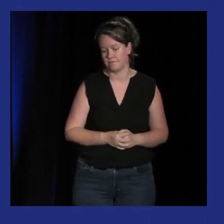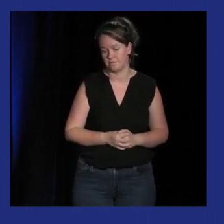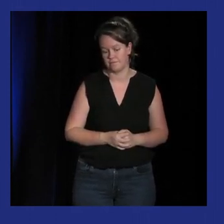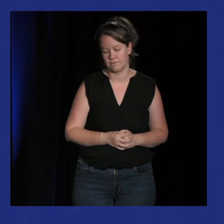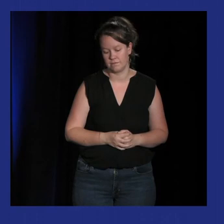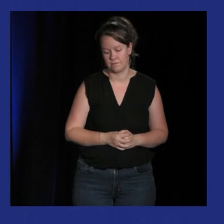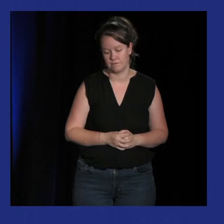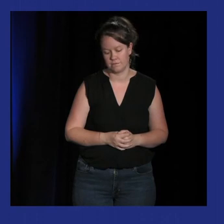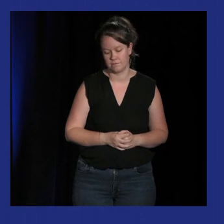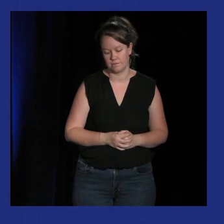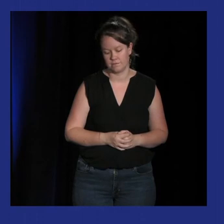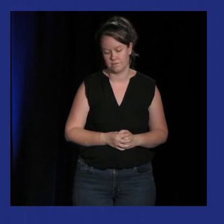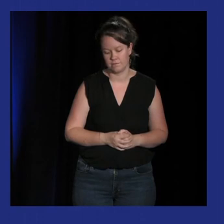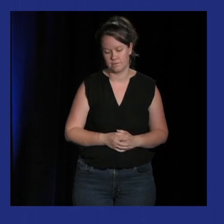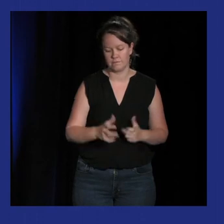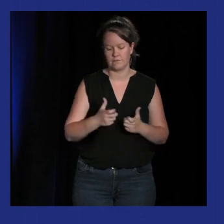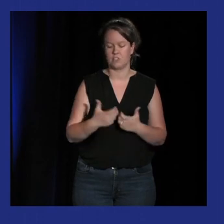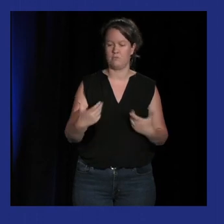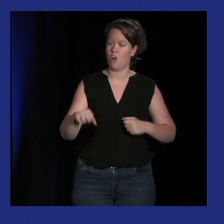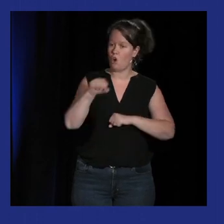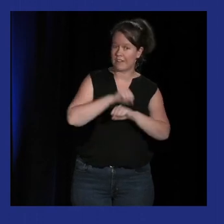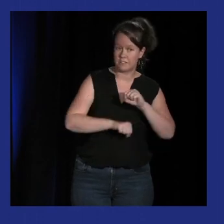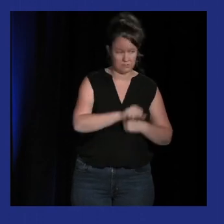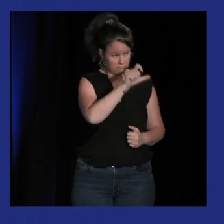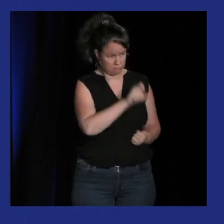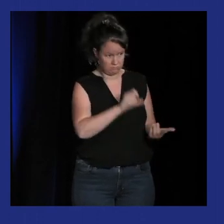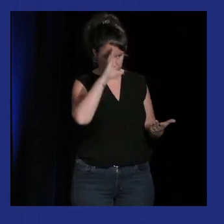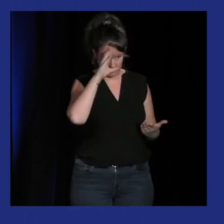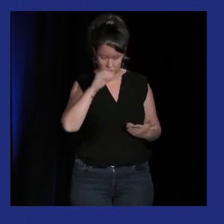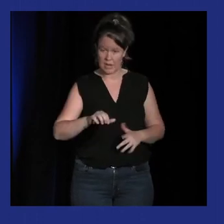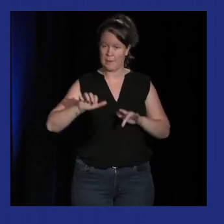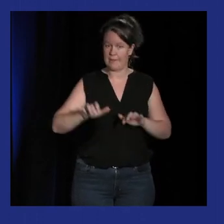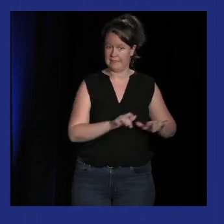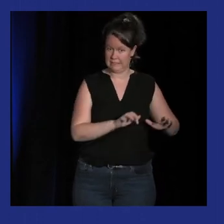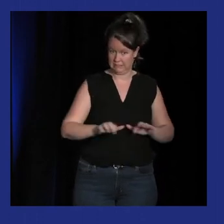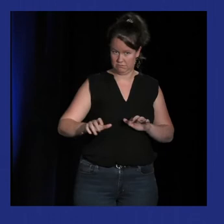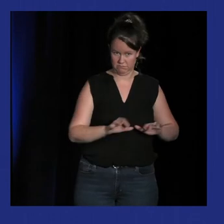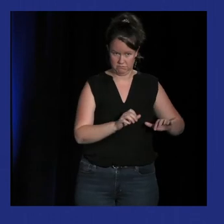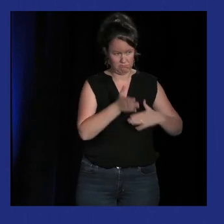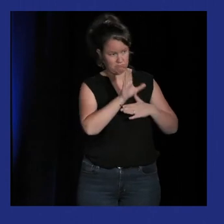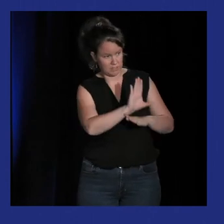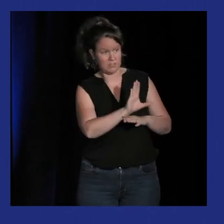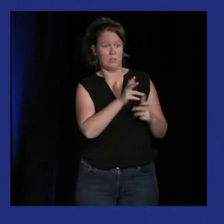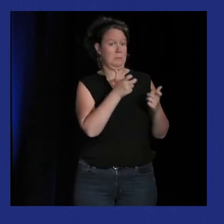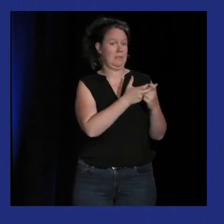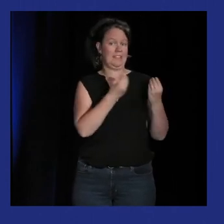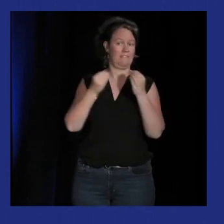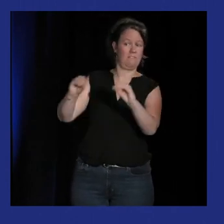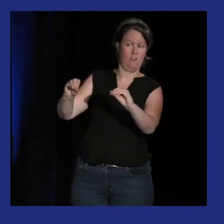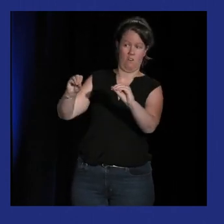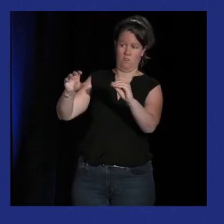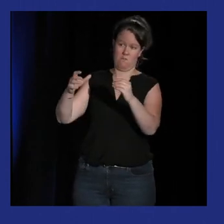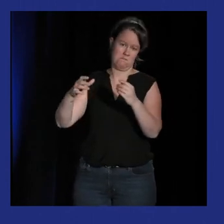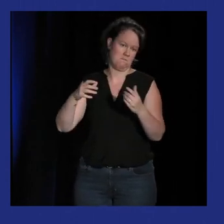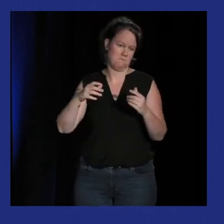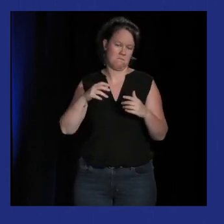on fait un concert de musique black par exemple je fais des récits au piano c'est difficile de faire des récitales piano en dessous de 30 euros la place dans un pays comme la